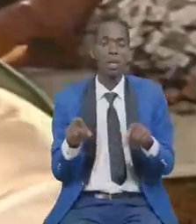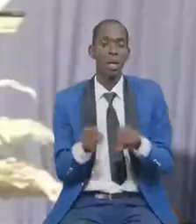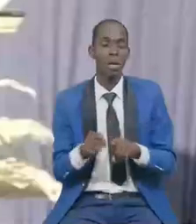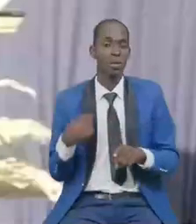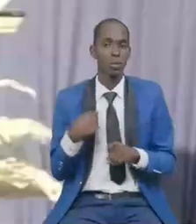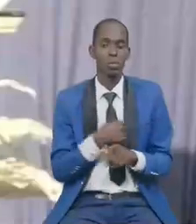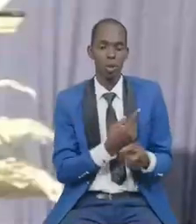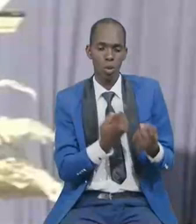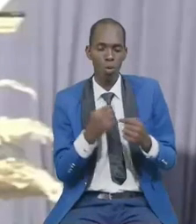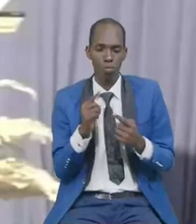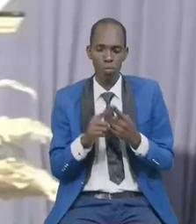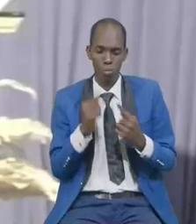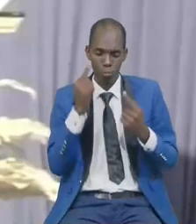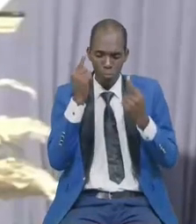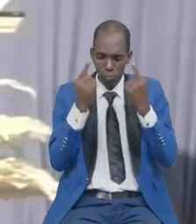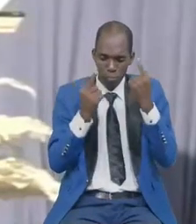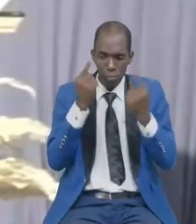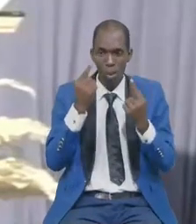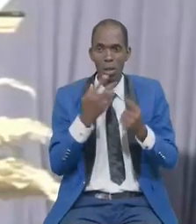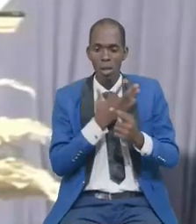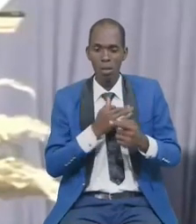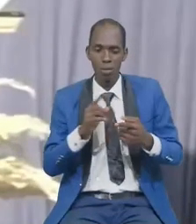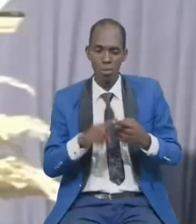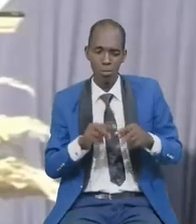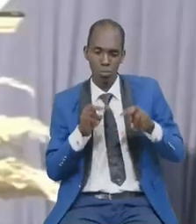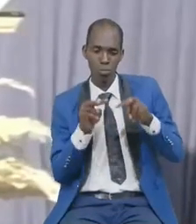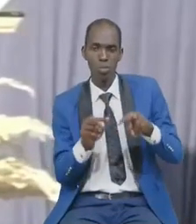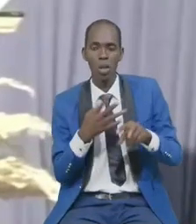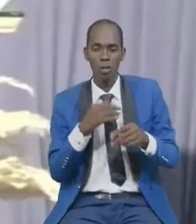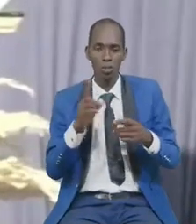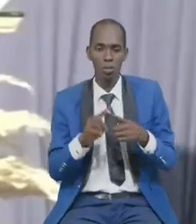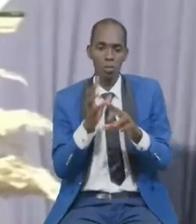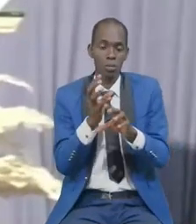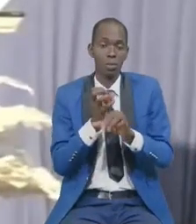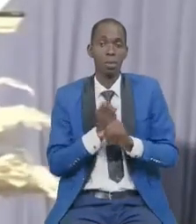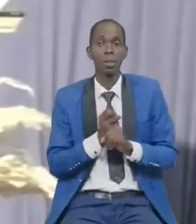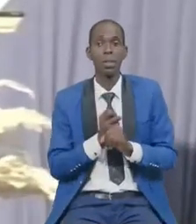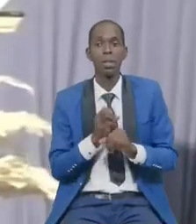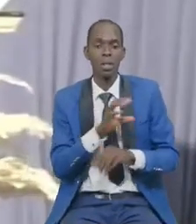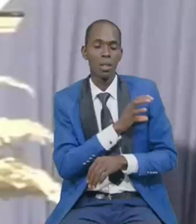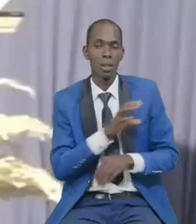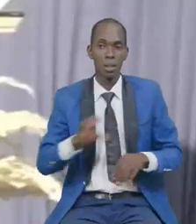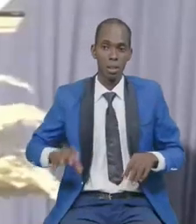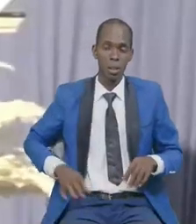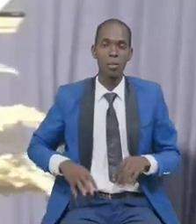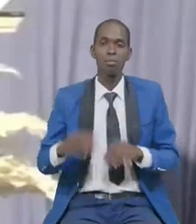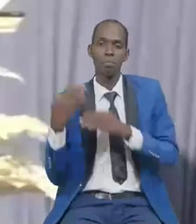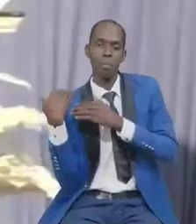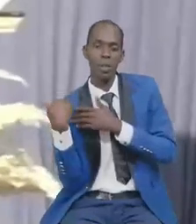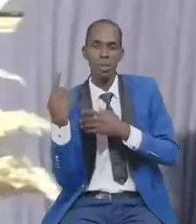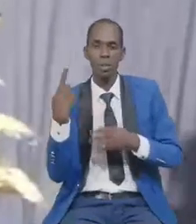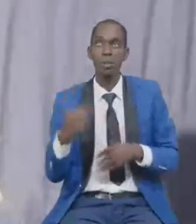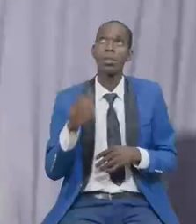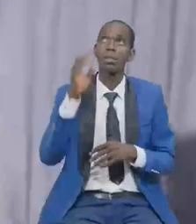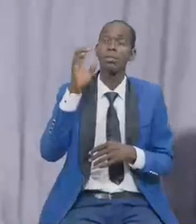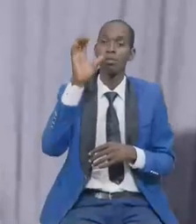méditer, délibérer et proclamer que Christ a porté la croix pour toi, comme nous